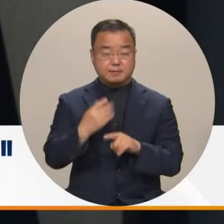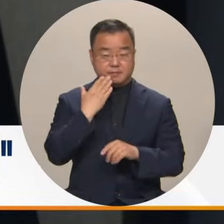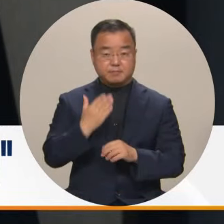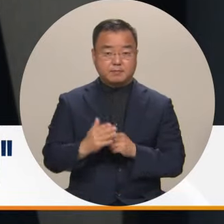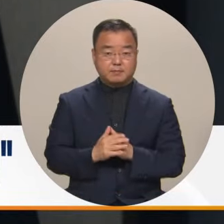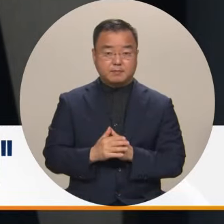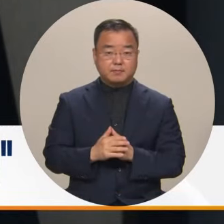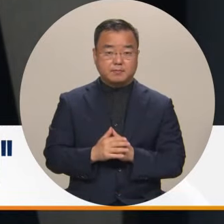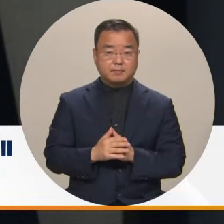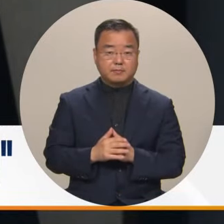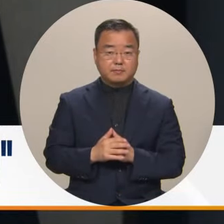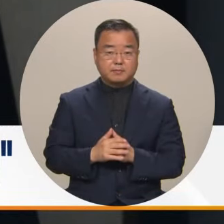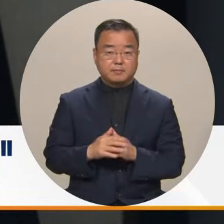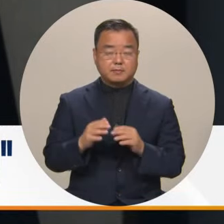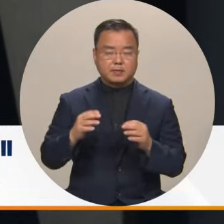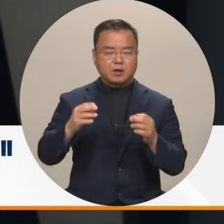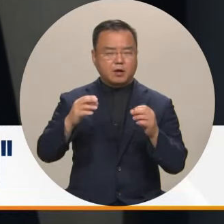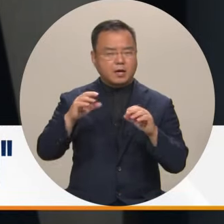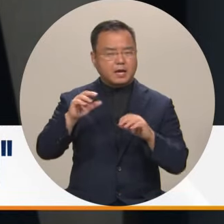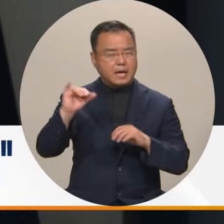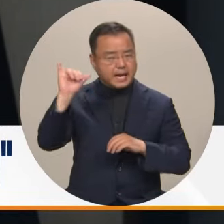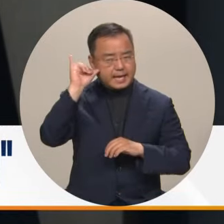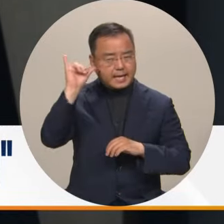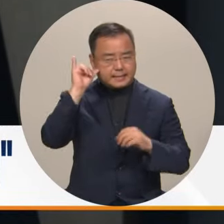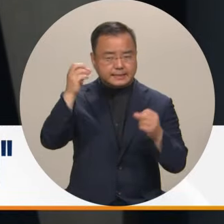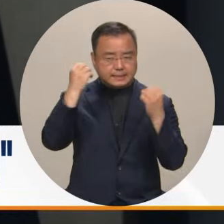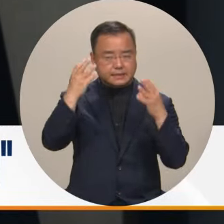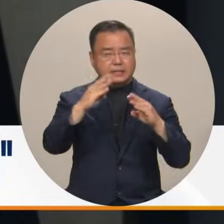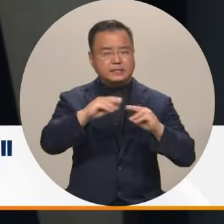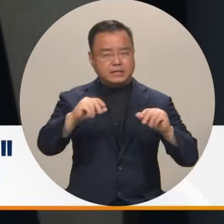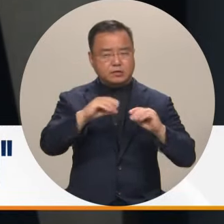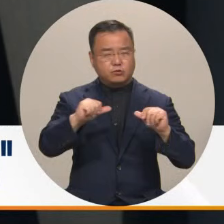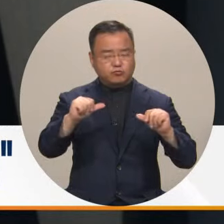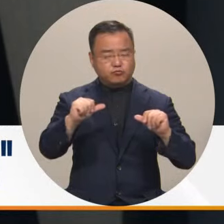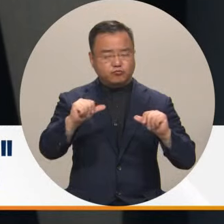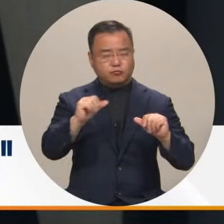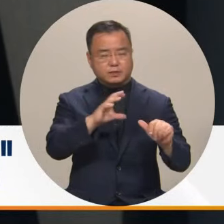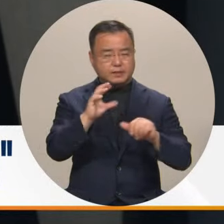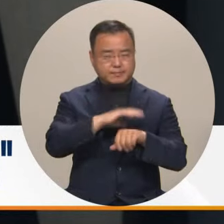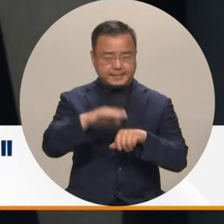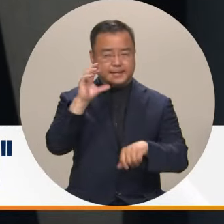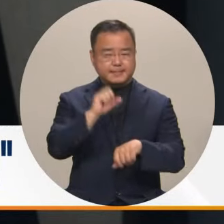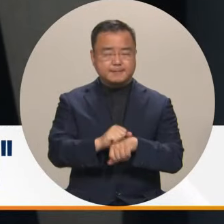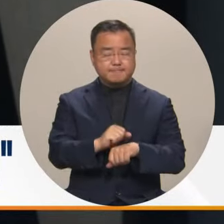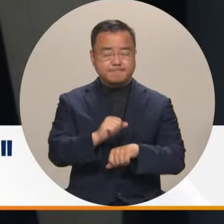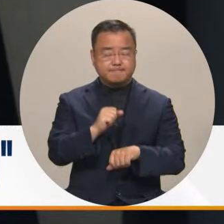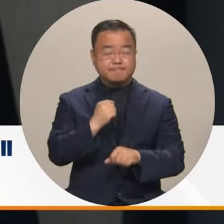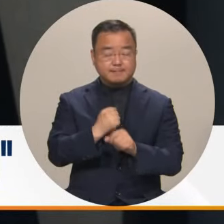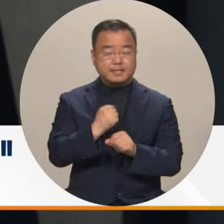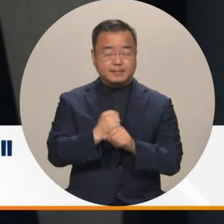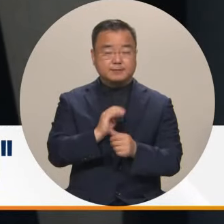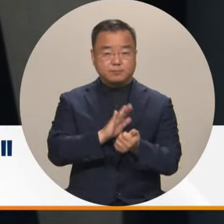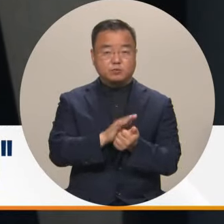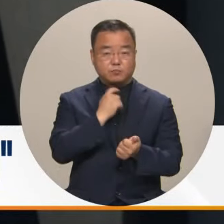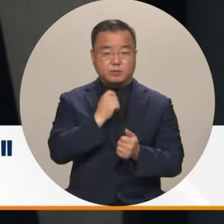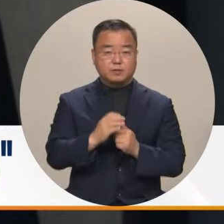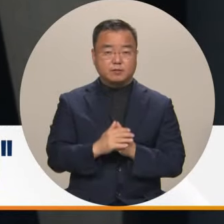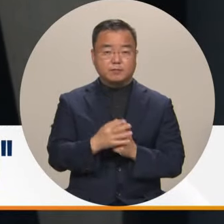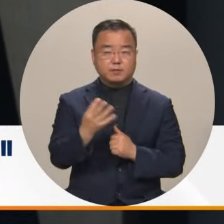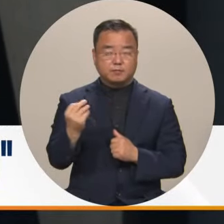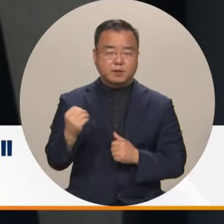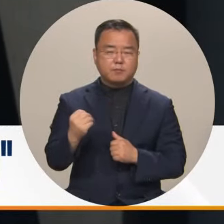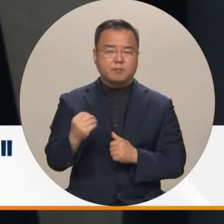그들이 AI 신대리의 원주민이 되도록 하는 그런 디딤돌 역할을 하고자 합니다 그래서 이제 일부에서는 생성 AI